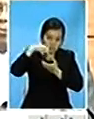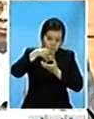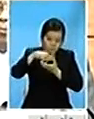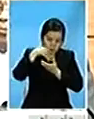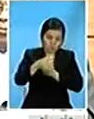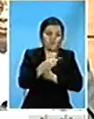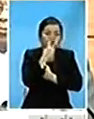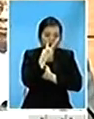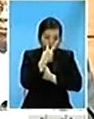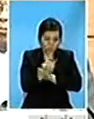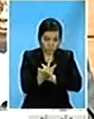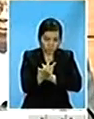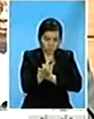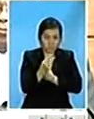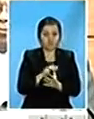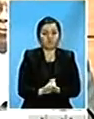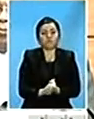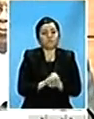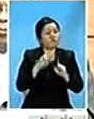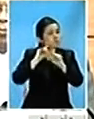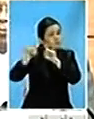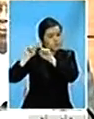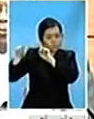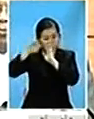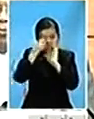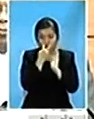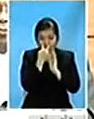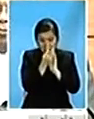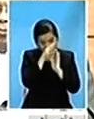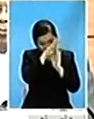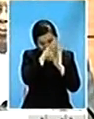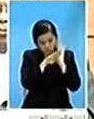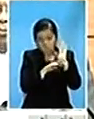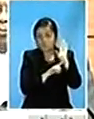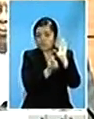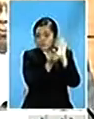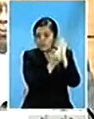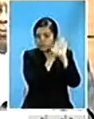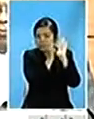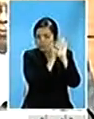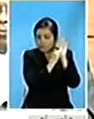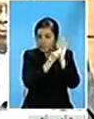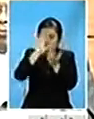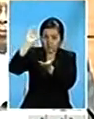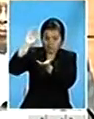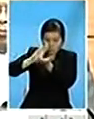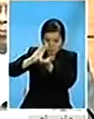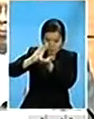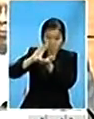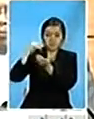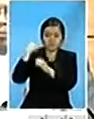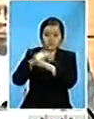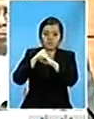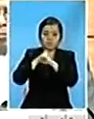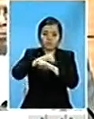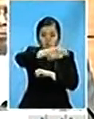ห็นเพราะทุกรายการเป็นรายการที่ได้มีการบรรจุไว้ในงบประมาณอย่างน้อยที่สุดพวกเรามี